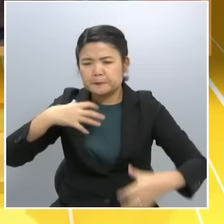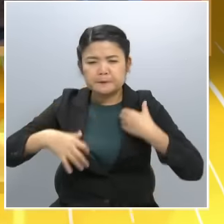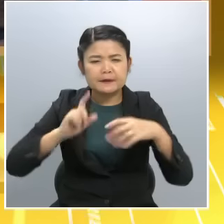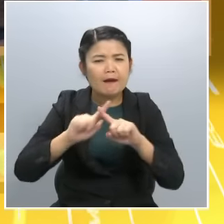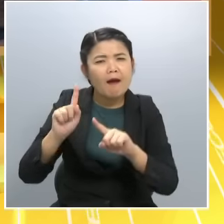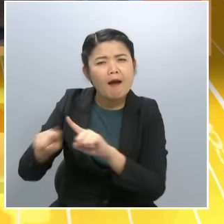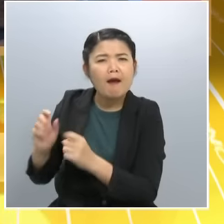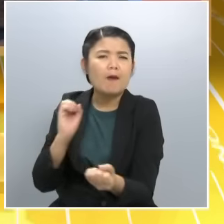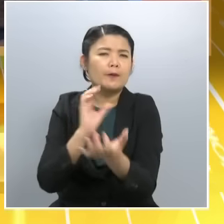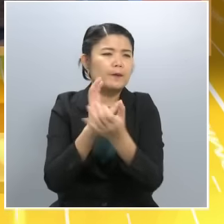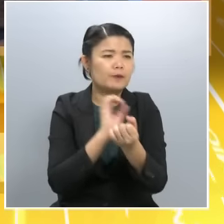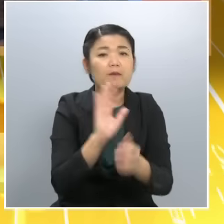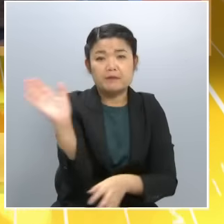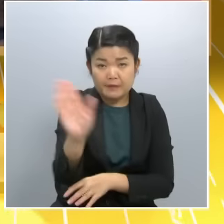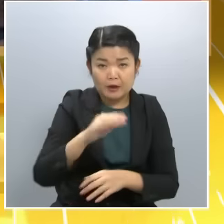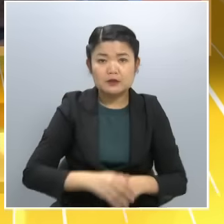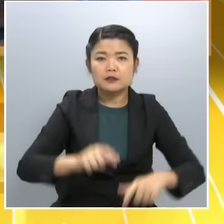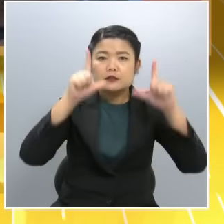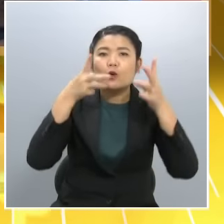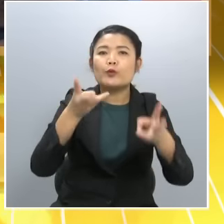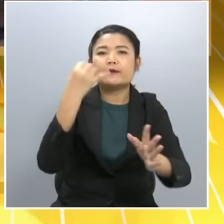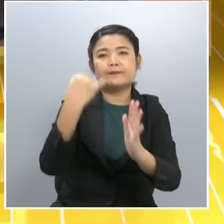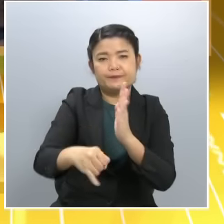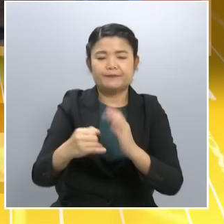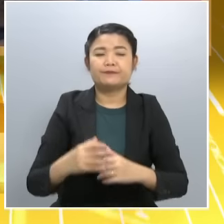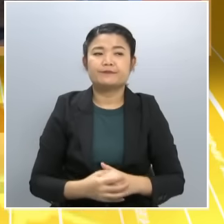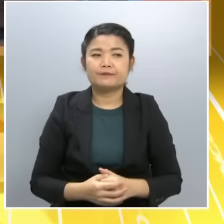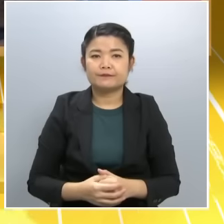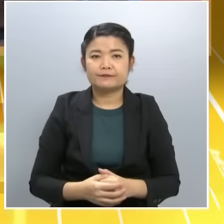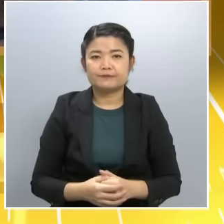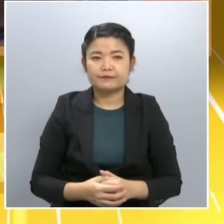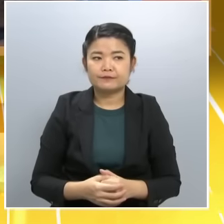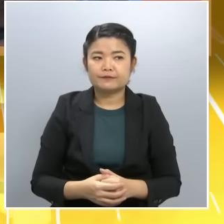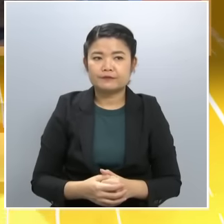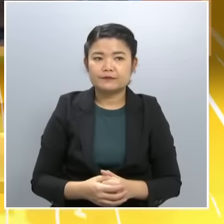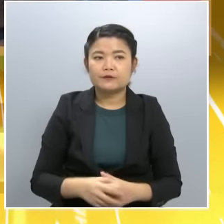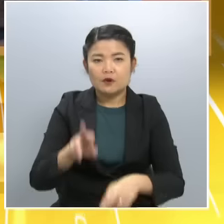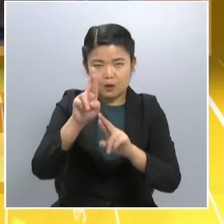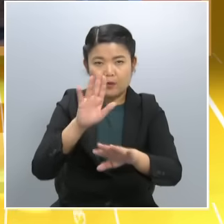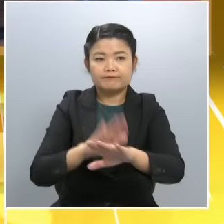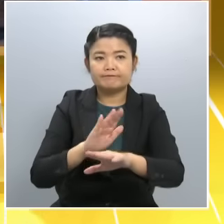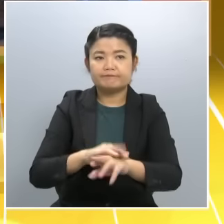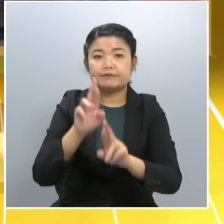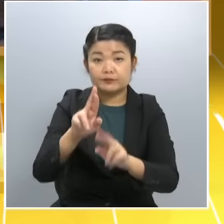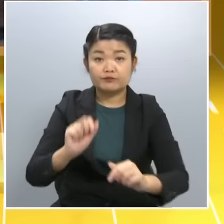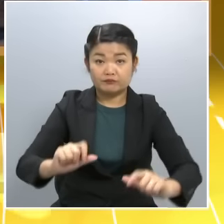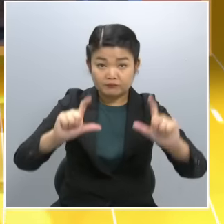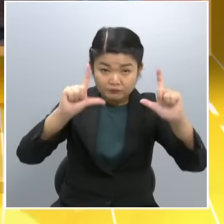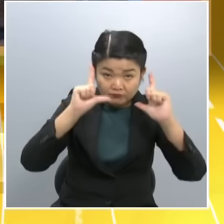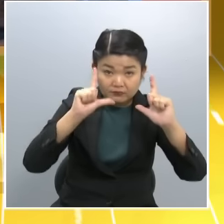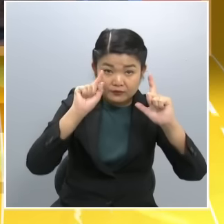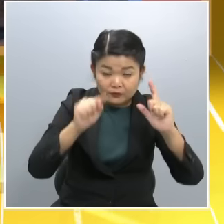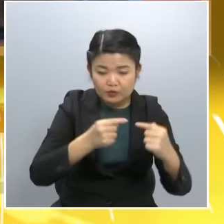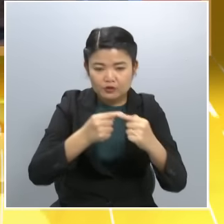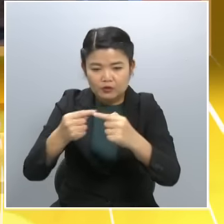ครับความเสียหายอันนั้นเป็นการใช้ชื่อเสียงในทางที่ไม่ถูกต้องครับนี่เป็นสิ่งที่หนุ่มจะต้องระมัดระวังครับชื่อเสียงต้องต่อยอดไปหา